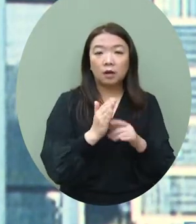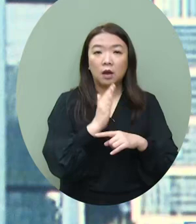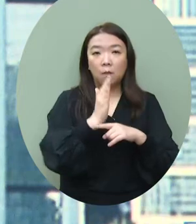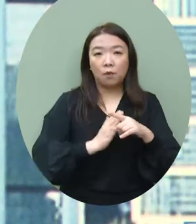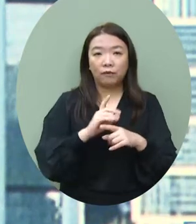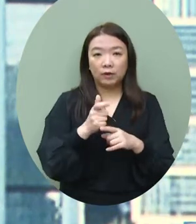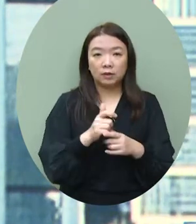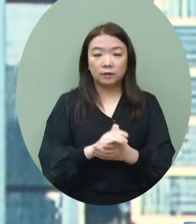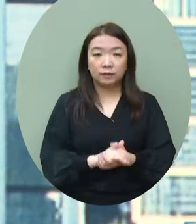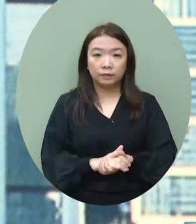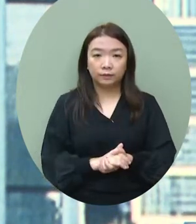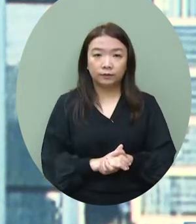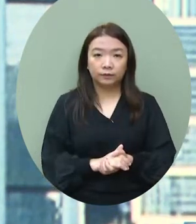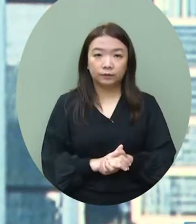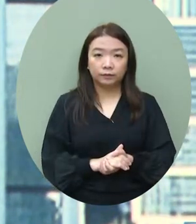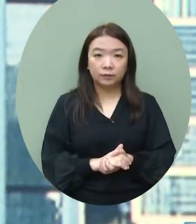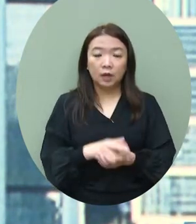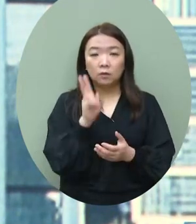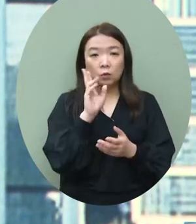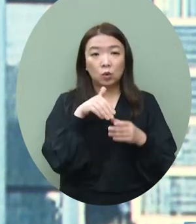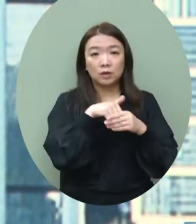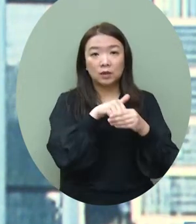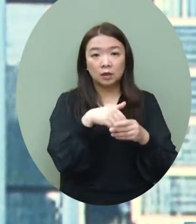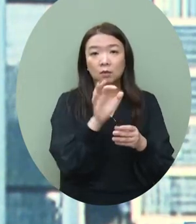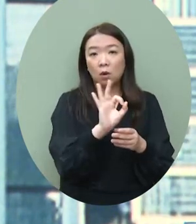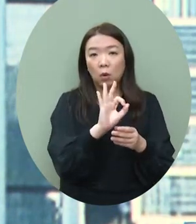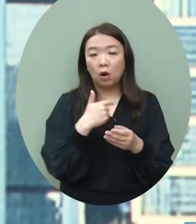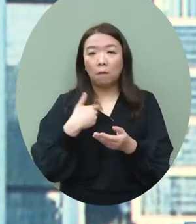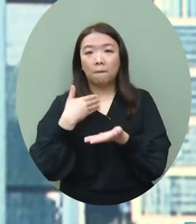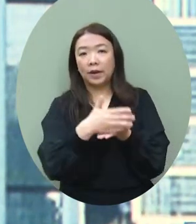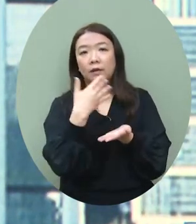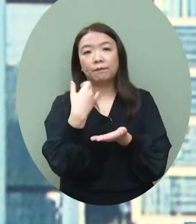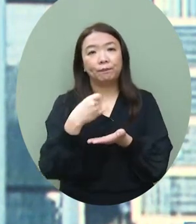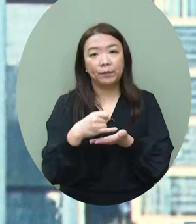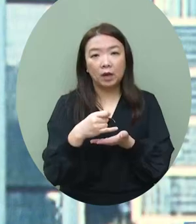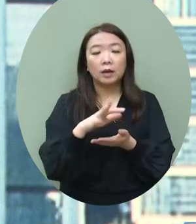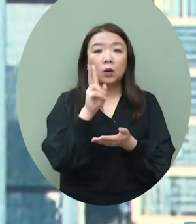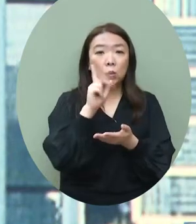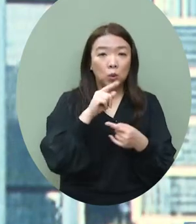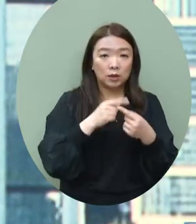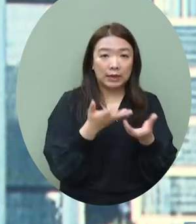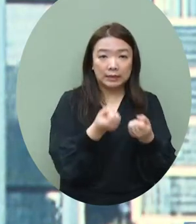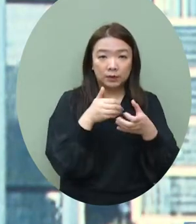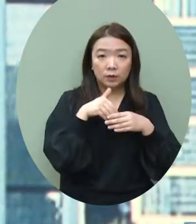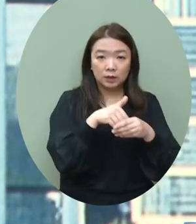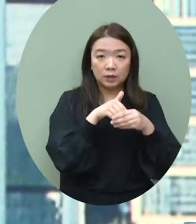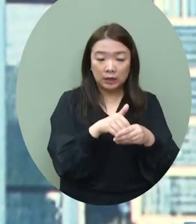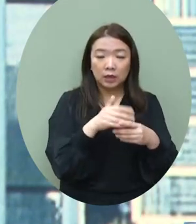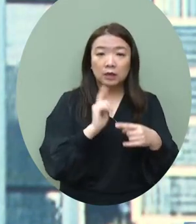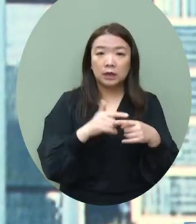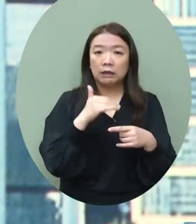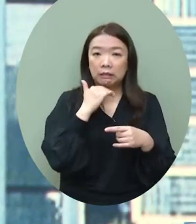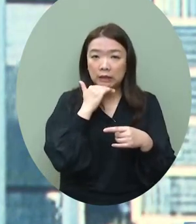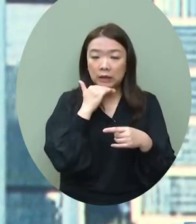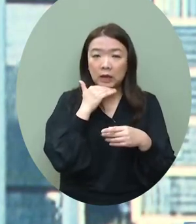金額。當然，如果冇申請，我哋冇辦法發放啦。但係只要接受咗申請，我哋係唔需要等到個申請